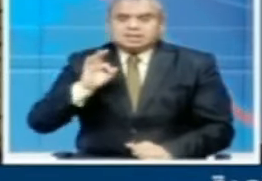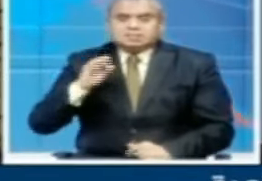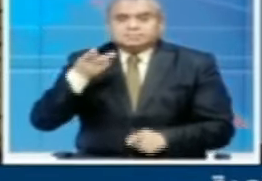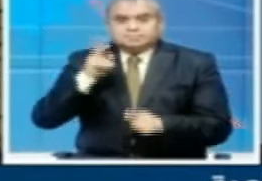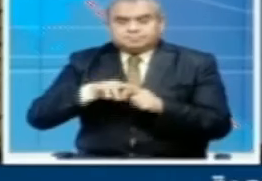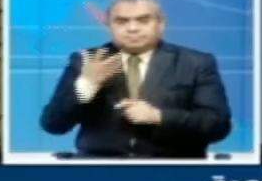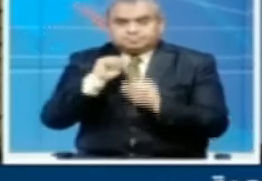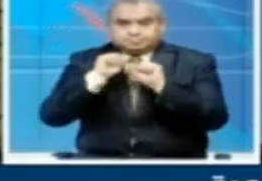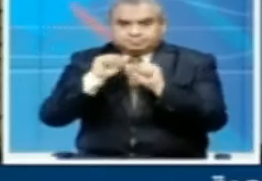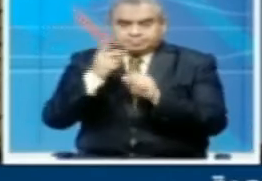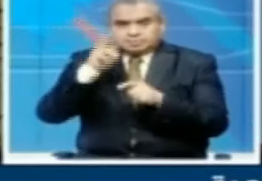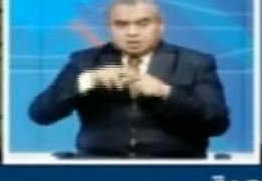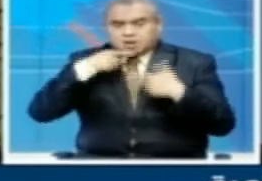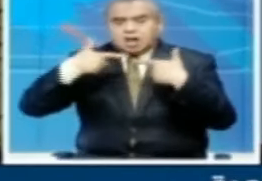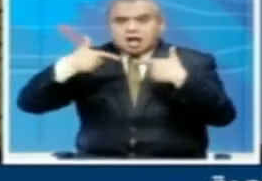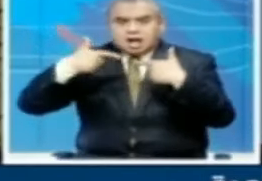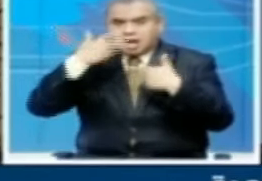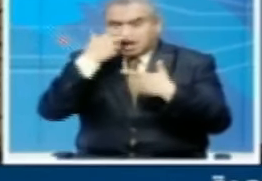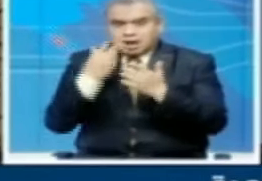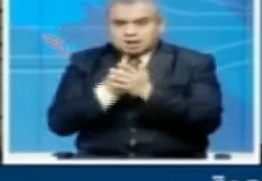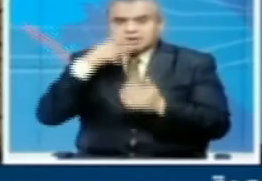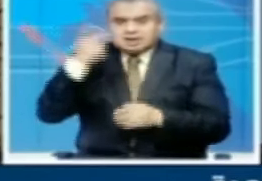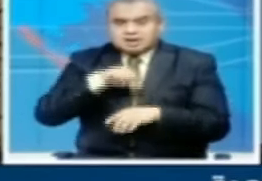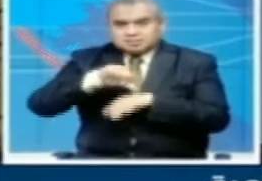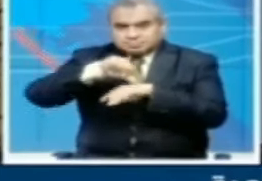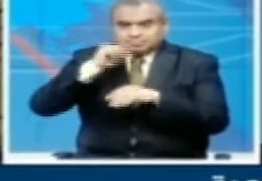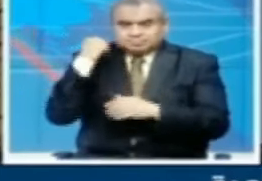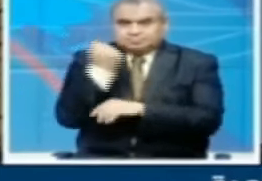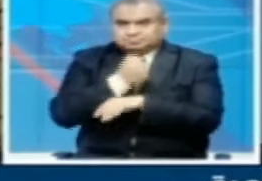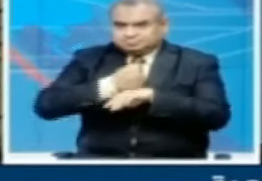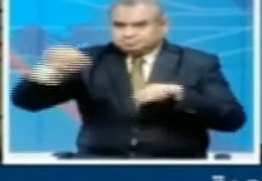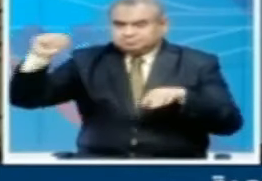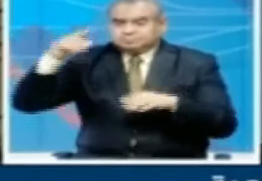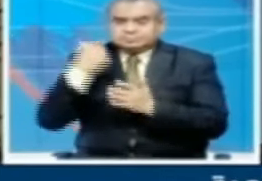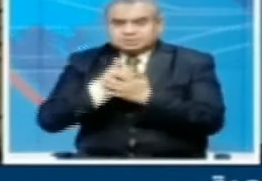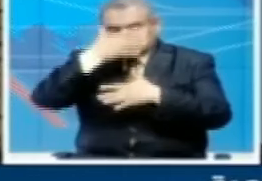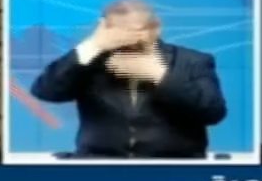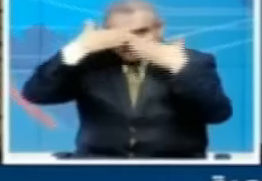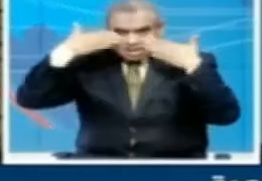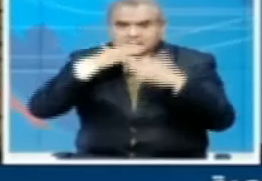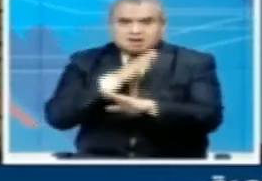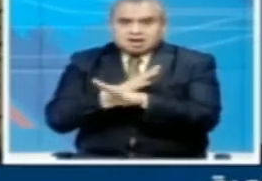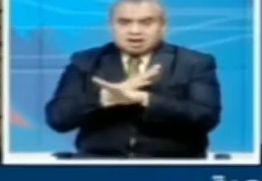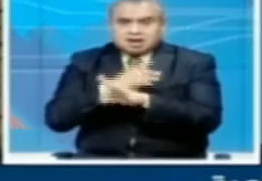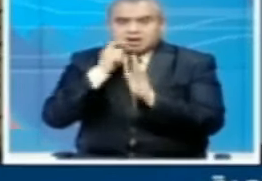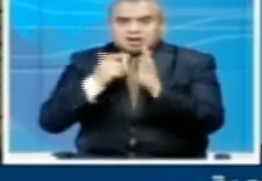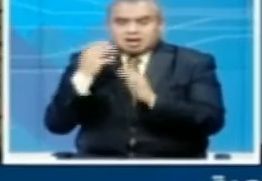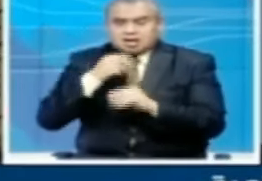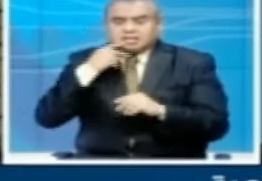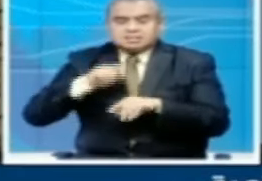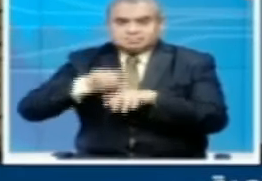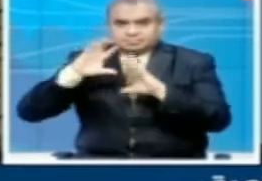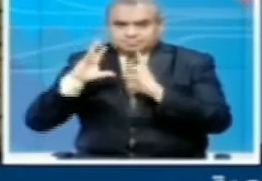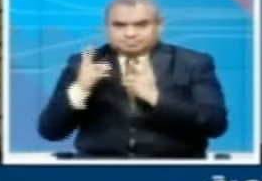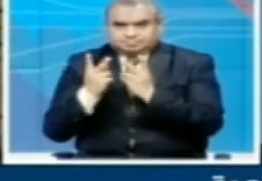وكذلك كانت الحرب من أجل تطهيرها من الإرهاب، فإن تنمية سيناء وتعميرها